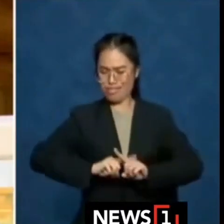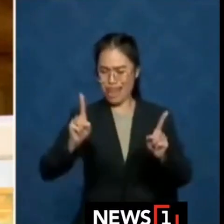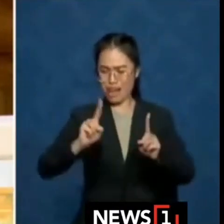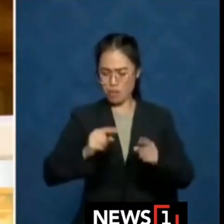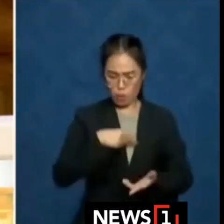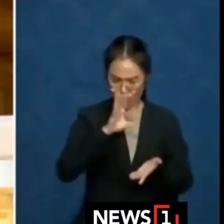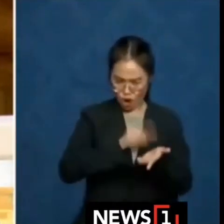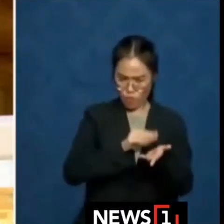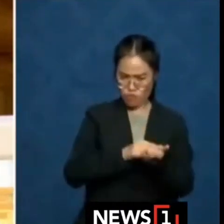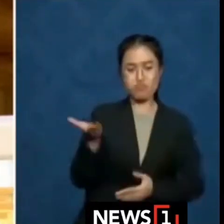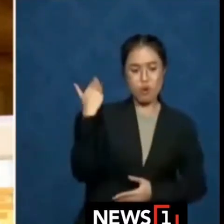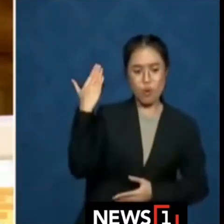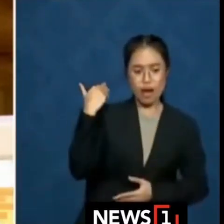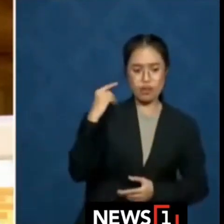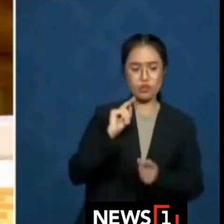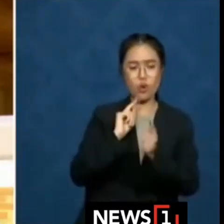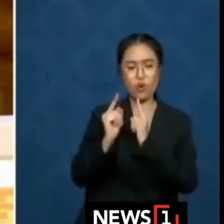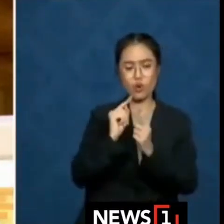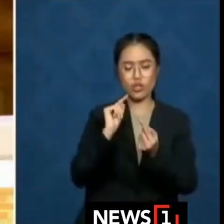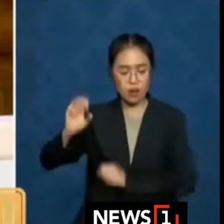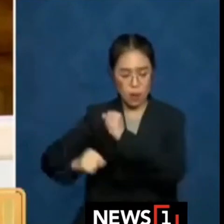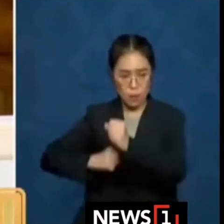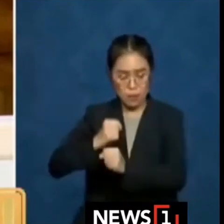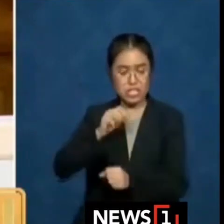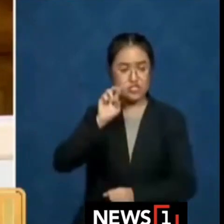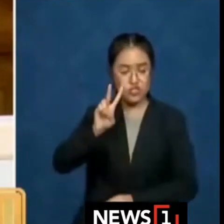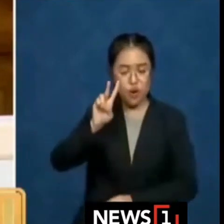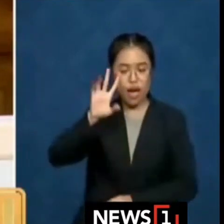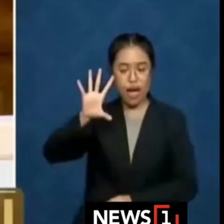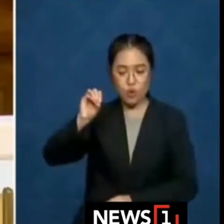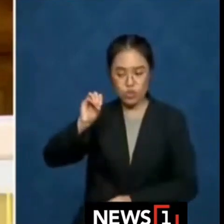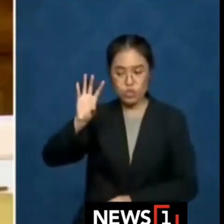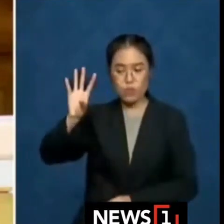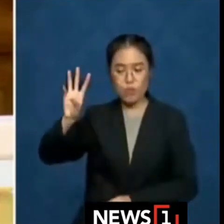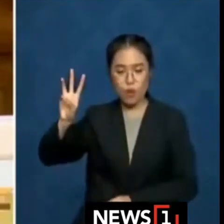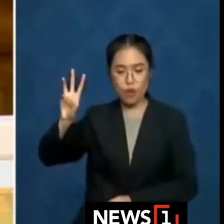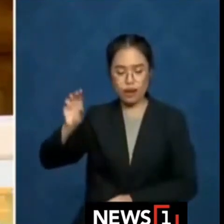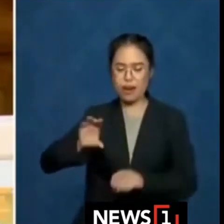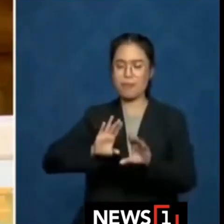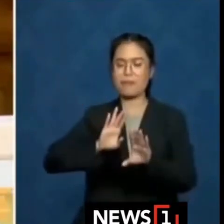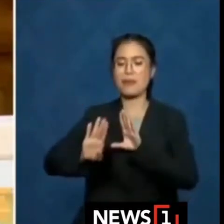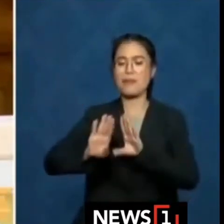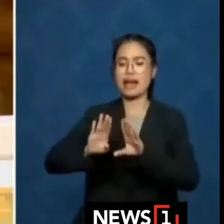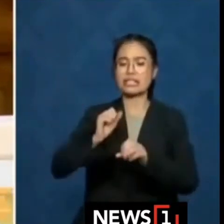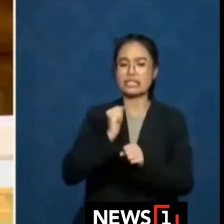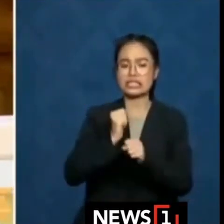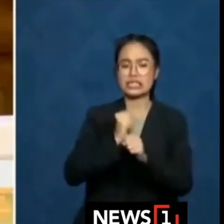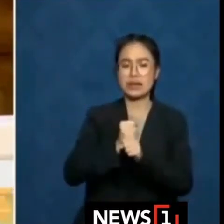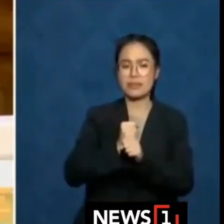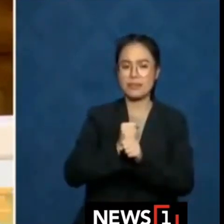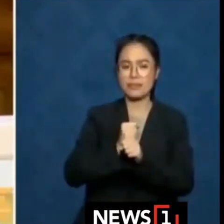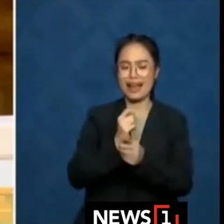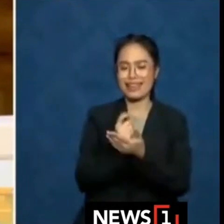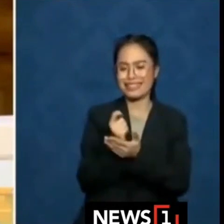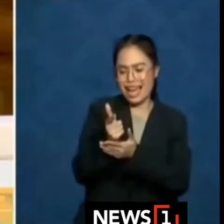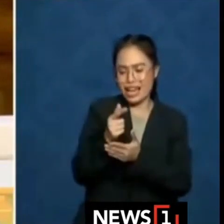วานนี้เองครับเพิ่งนำเข้าคณะรัฐมนตรีมันคนละตัวเลขกันเลยและประมาณการใช้จ่ายของการไฟฟ้าไฟผลิตที่ท่านบอกว่าประมาณตั้ง